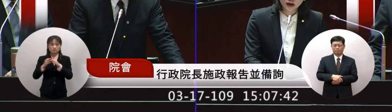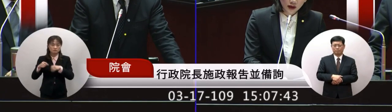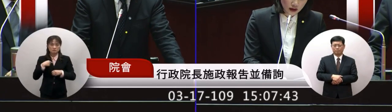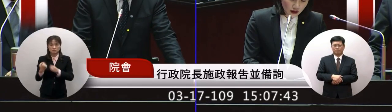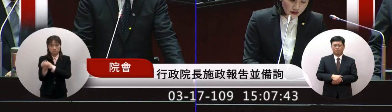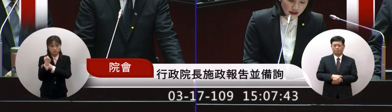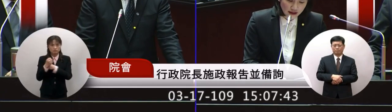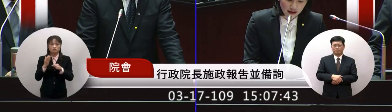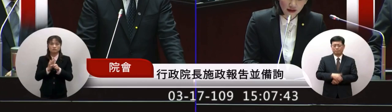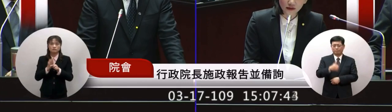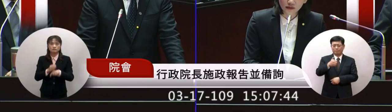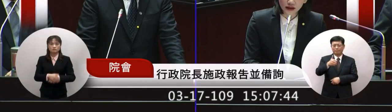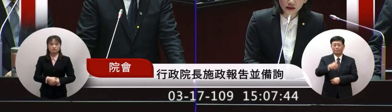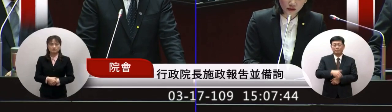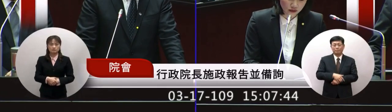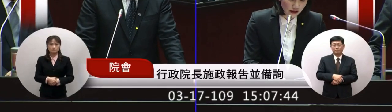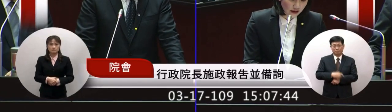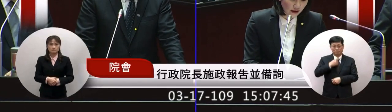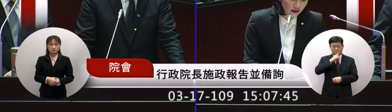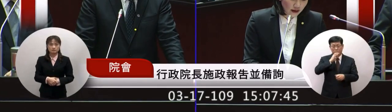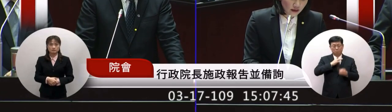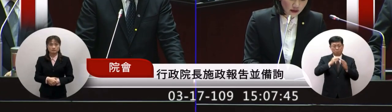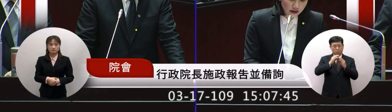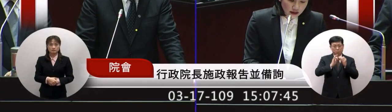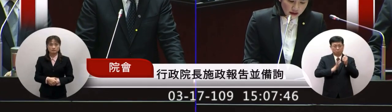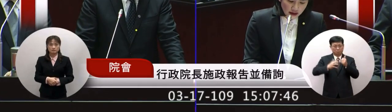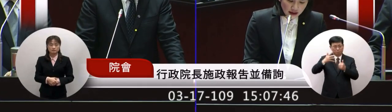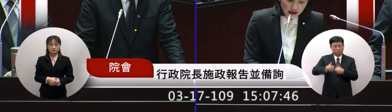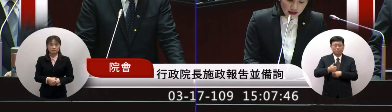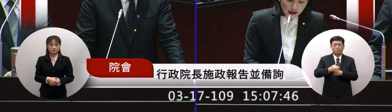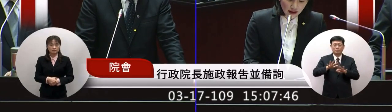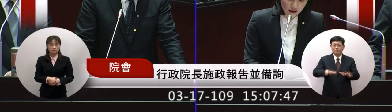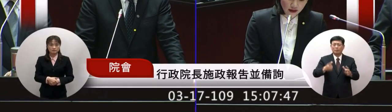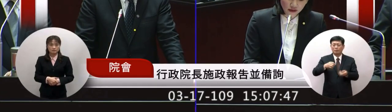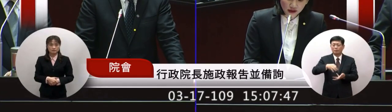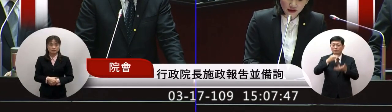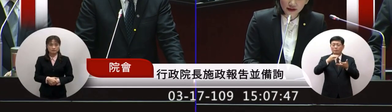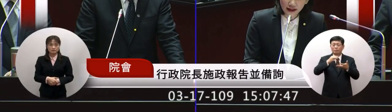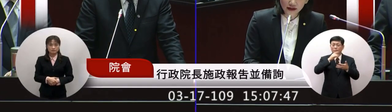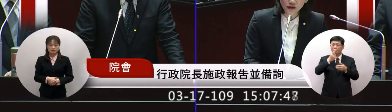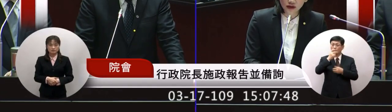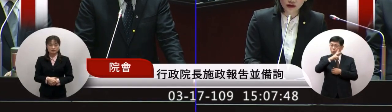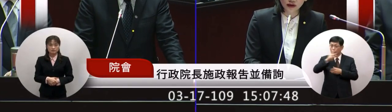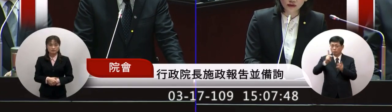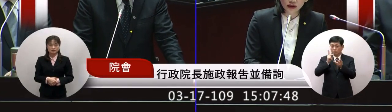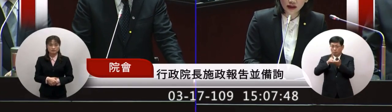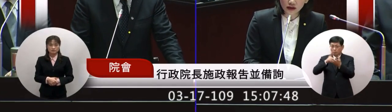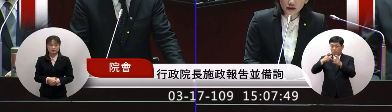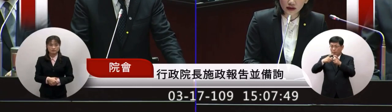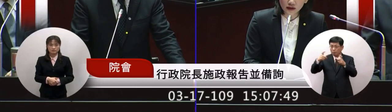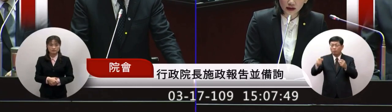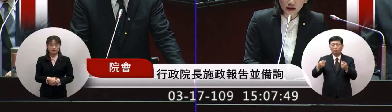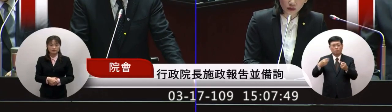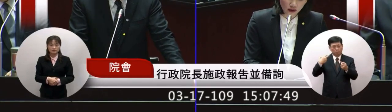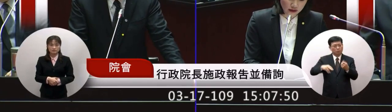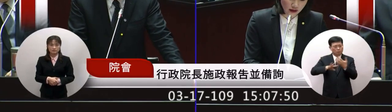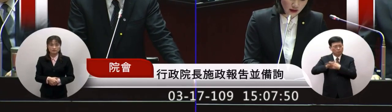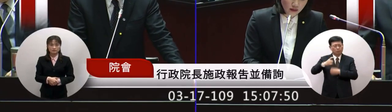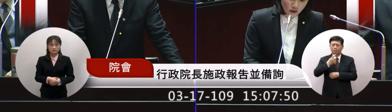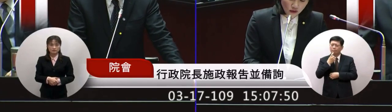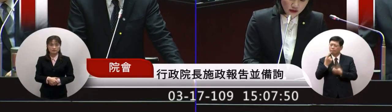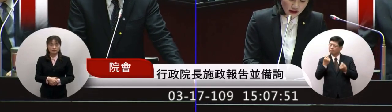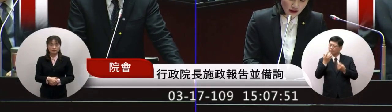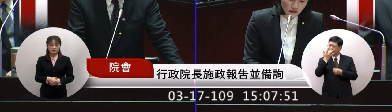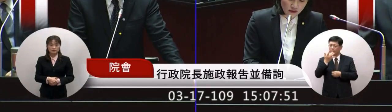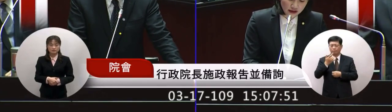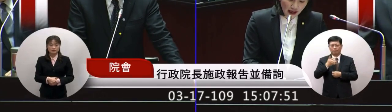样。 哦，谢谢我们主委哦，我。这里你提到了绿色债券哦，我也有一个疑问哦。